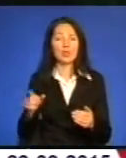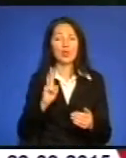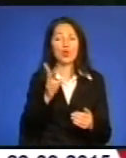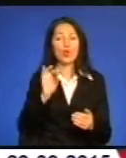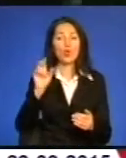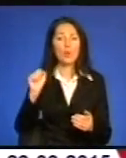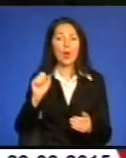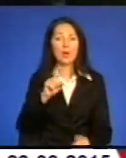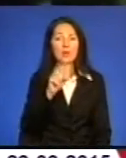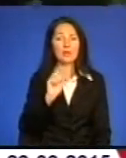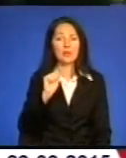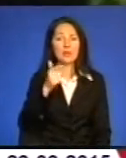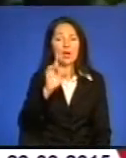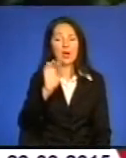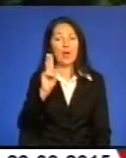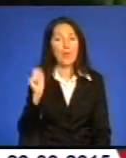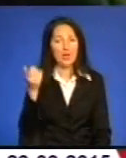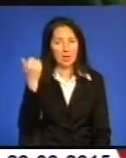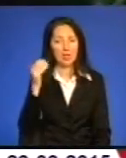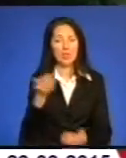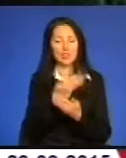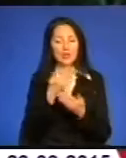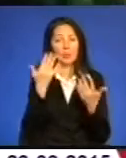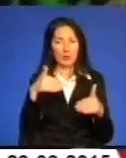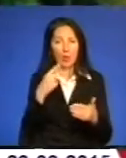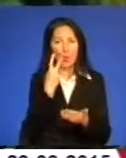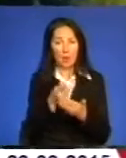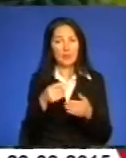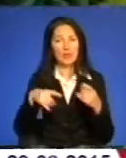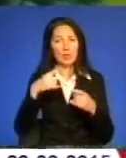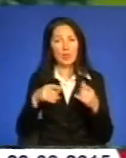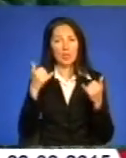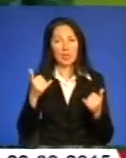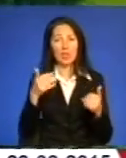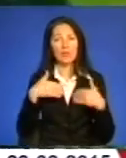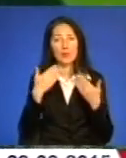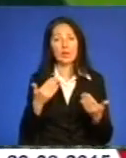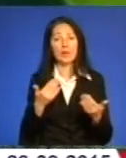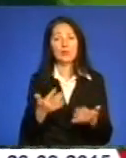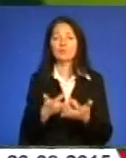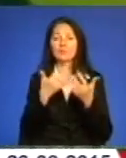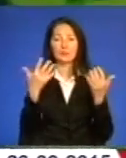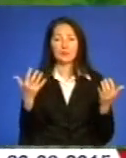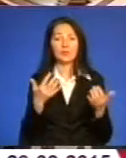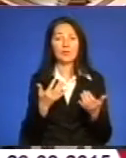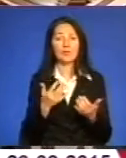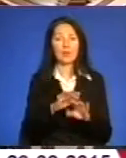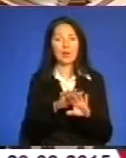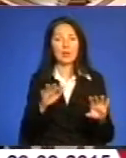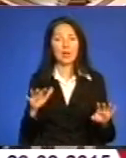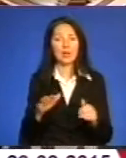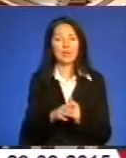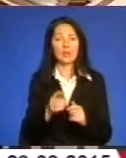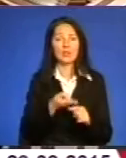Загребельний. Раніше фільм вже демонструвався на телебаченні, а нині його представили широкому загалу. Це